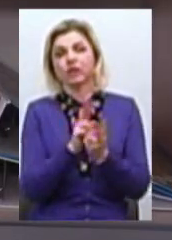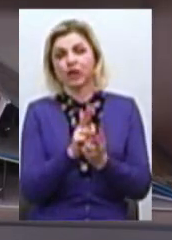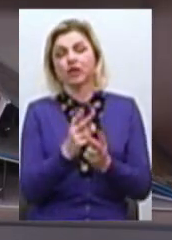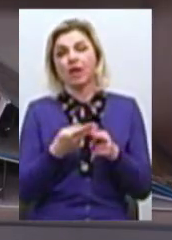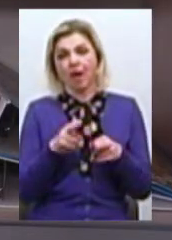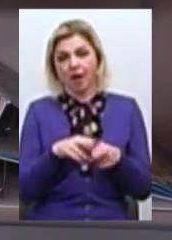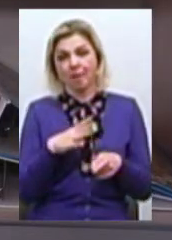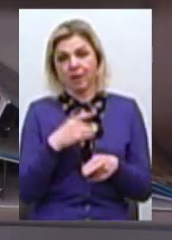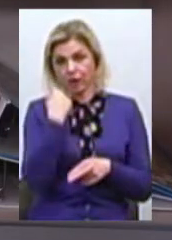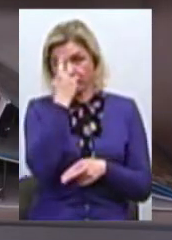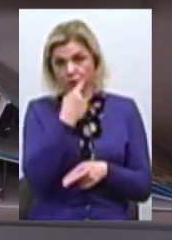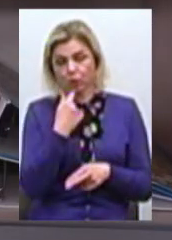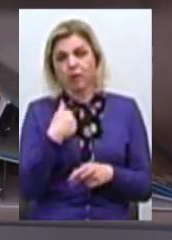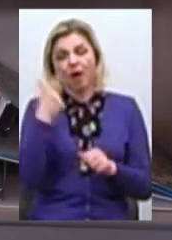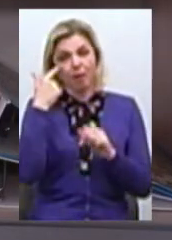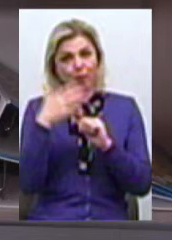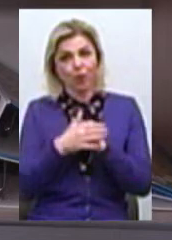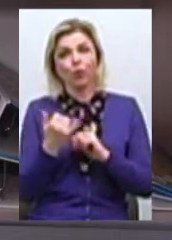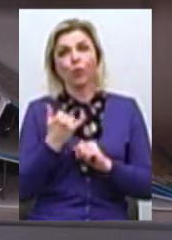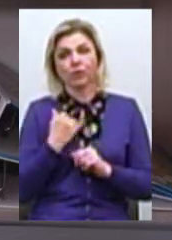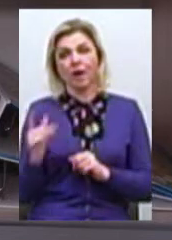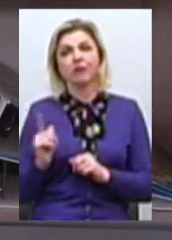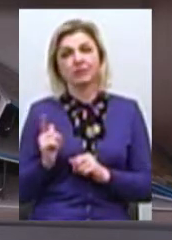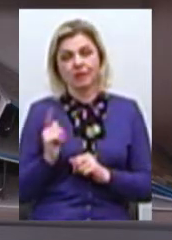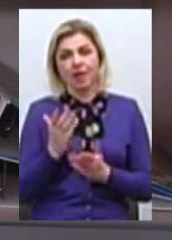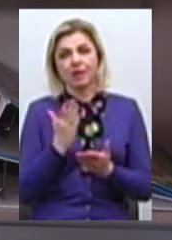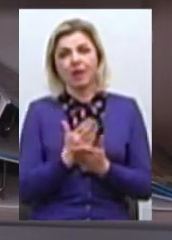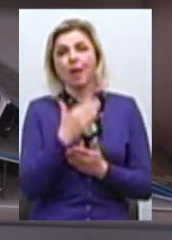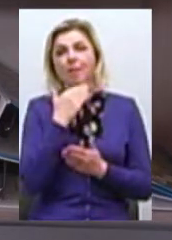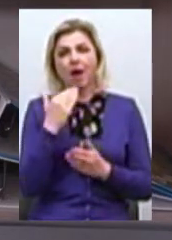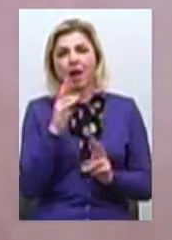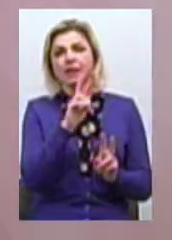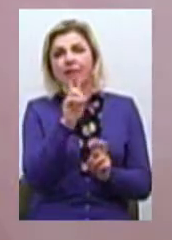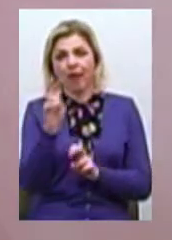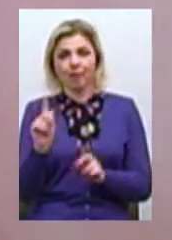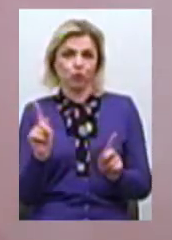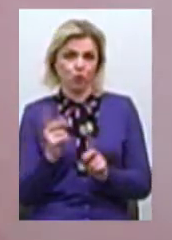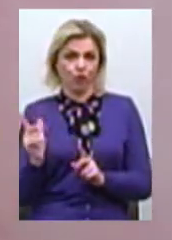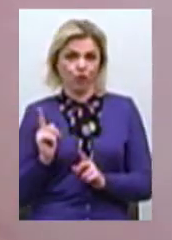зрозуміла, що в нас є дуже багато тем, які нам цікаві.